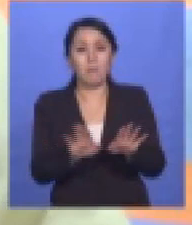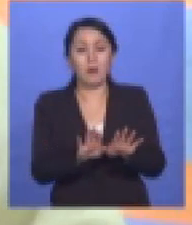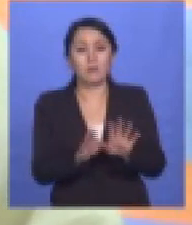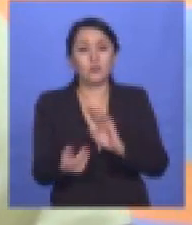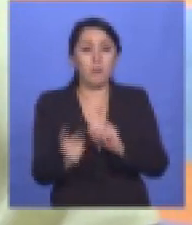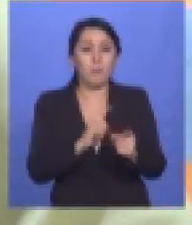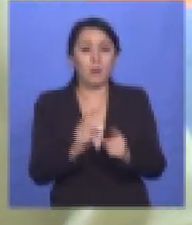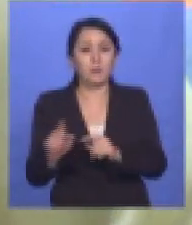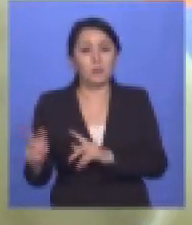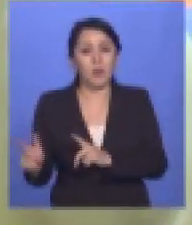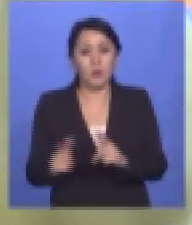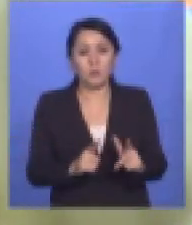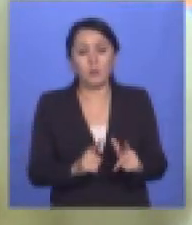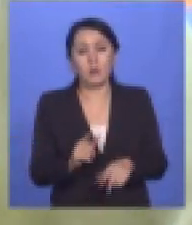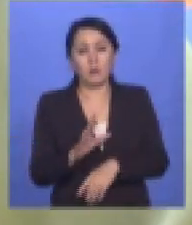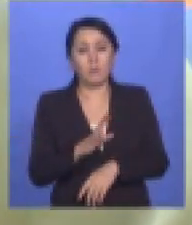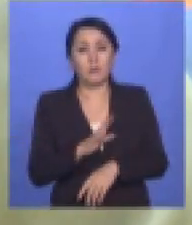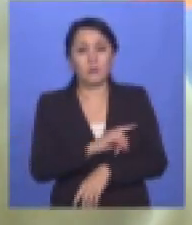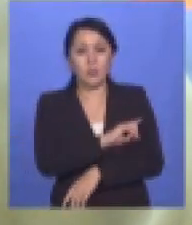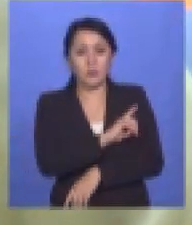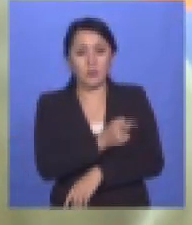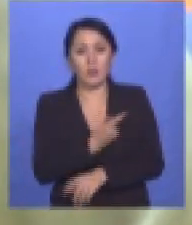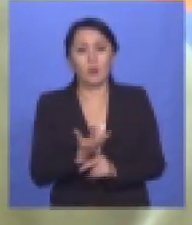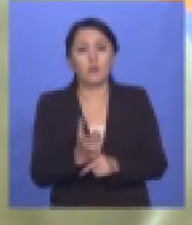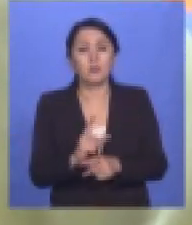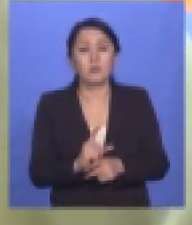бәрі жақсы дайындықпен келген. Мықты.